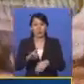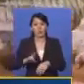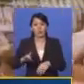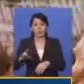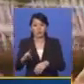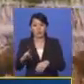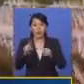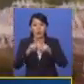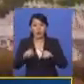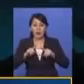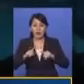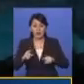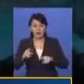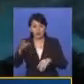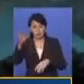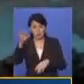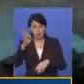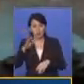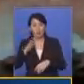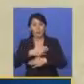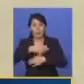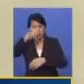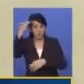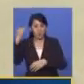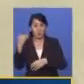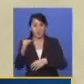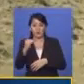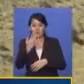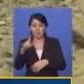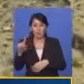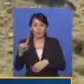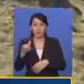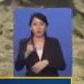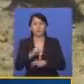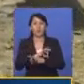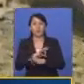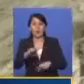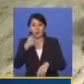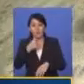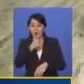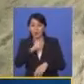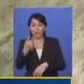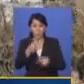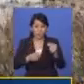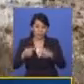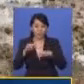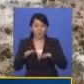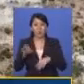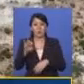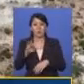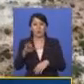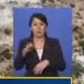тән ерекшеліктерін ескеру керек. Маңғыстау ашық аспан астындағы мұражай. Түбек тылсымға толы, ғажайып жерлері жетерлік. Тарихи